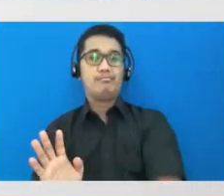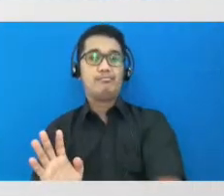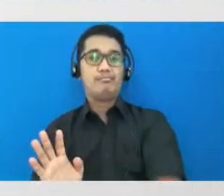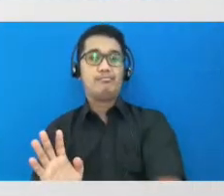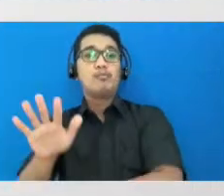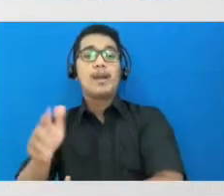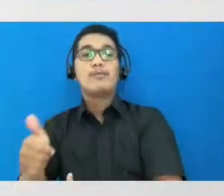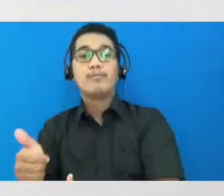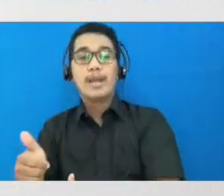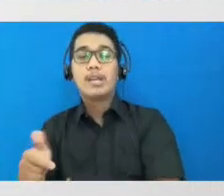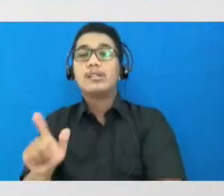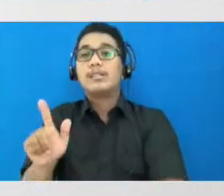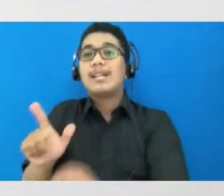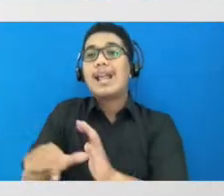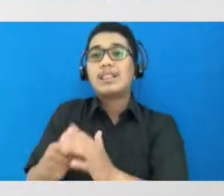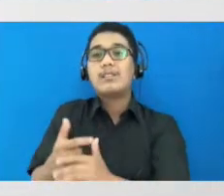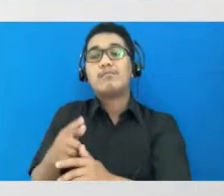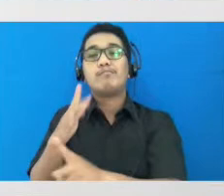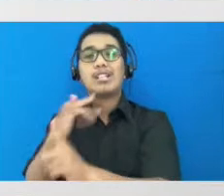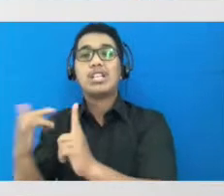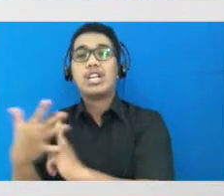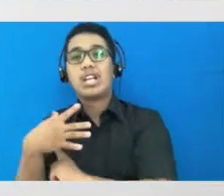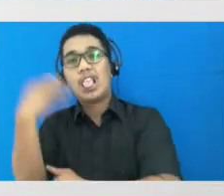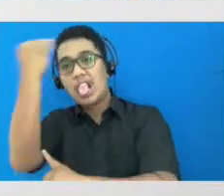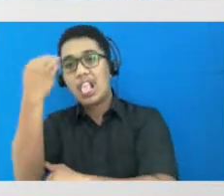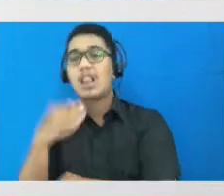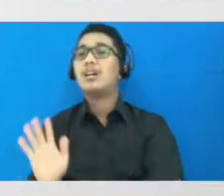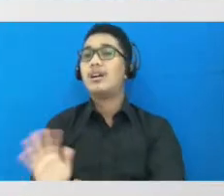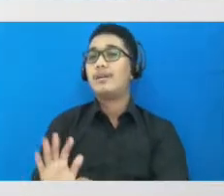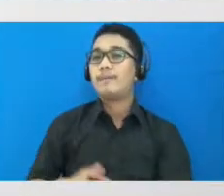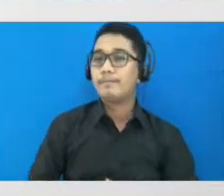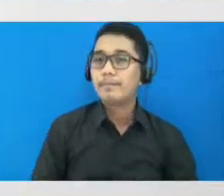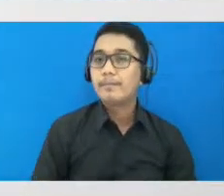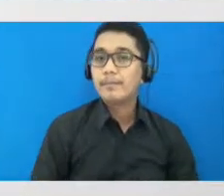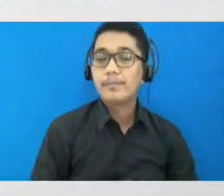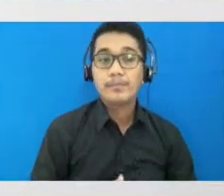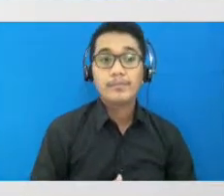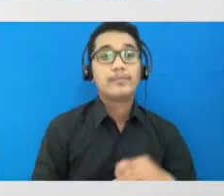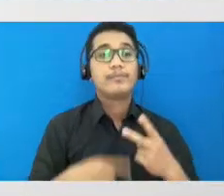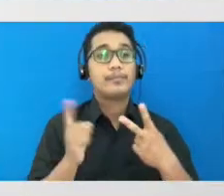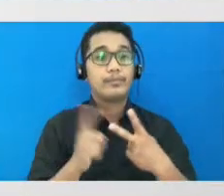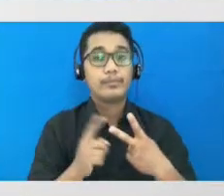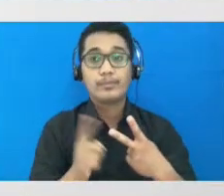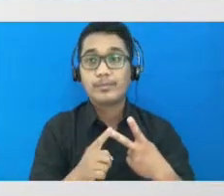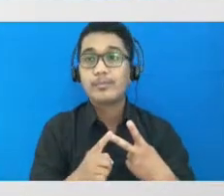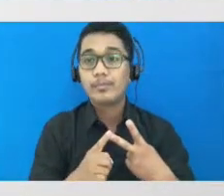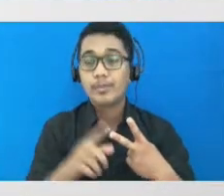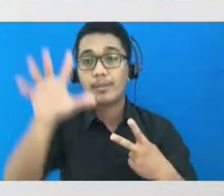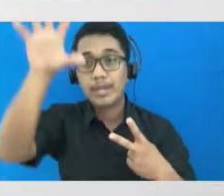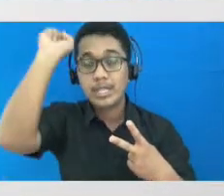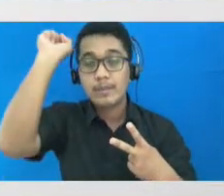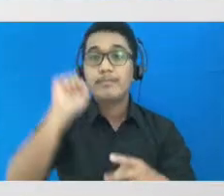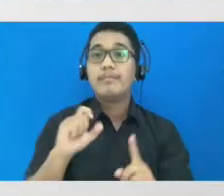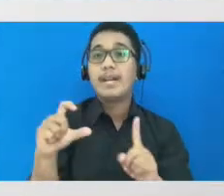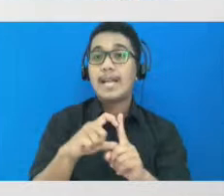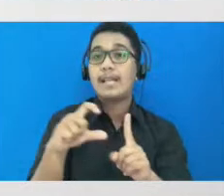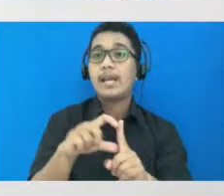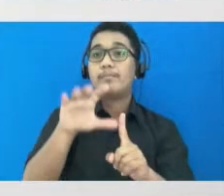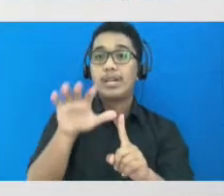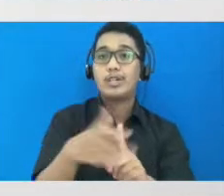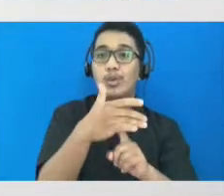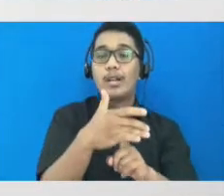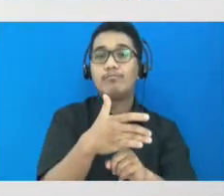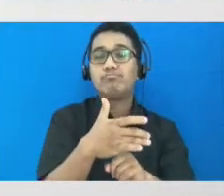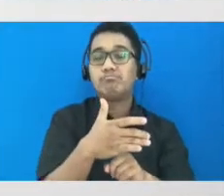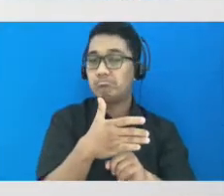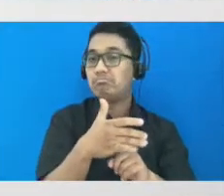maupun individu maupun sektor publik terhadap aturan data protection. Yang kedua, prinsip-prinsip data protection itu harus